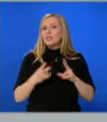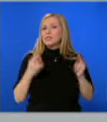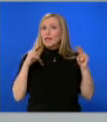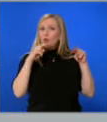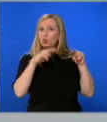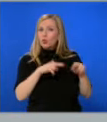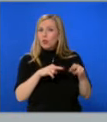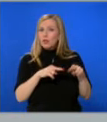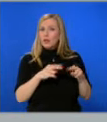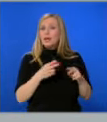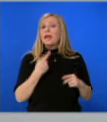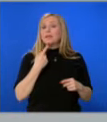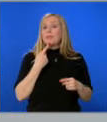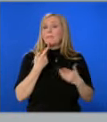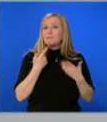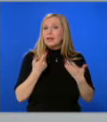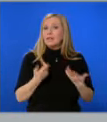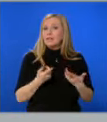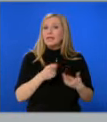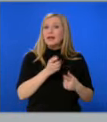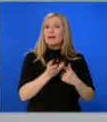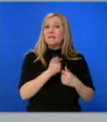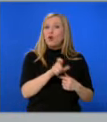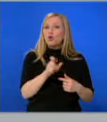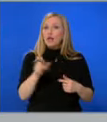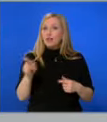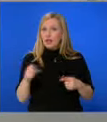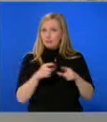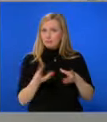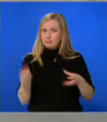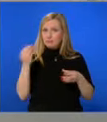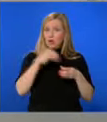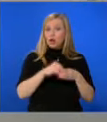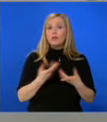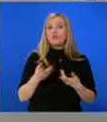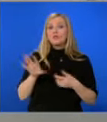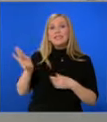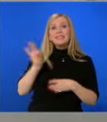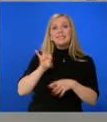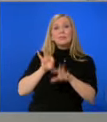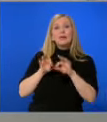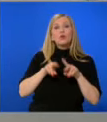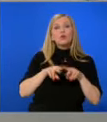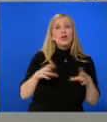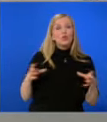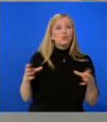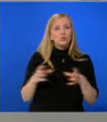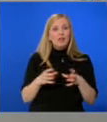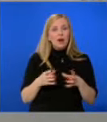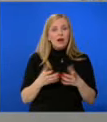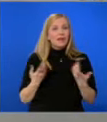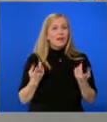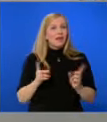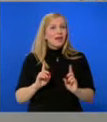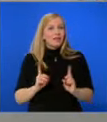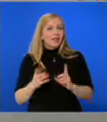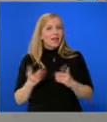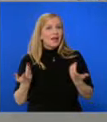предвид квотата, която ще бъде в него, която ще бъде избирана от Народното събрание. Не се ли оказва,